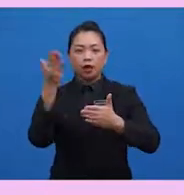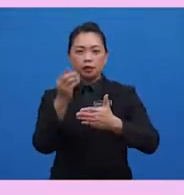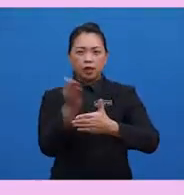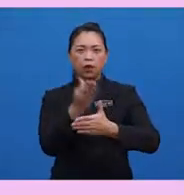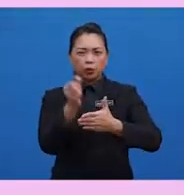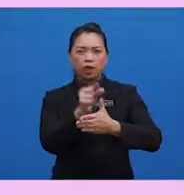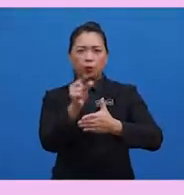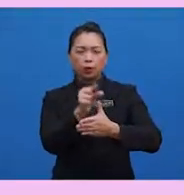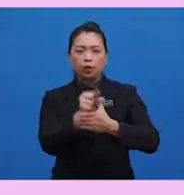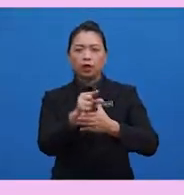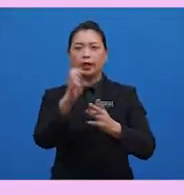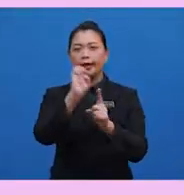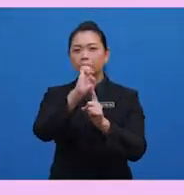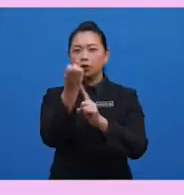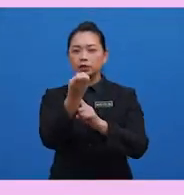gangguan ekosistem.